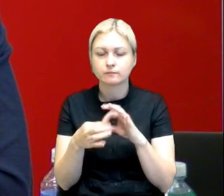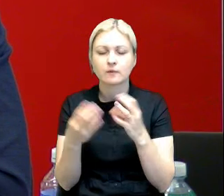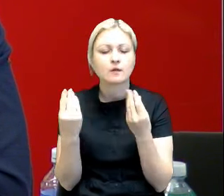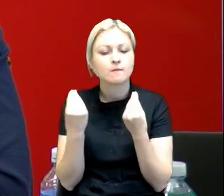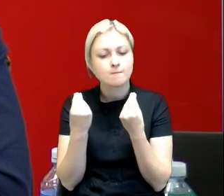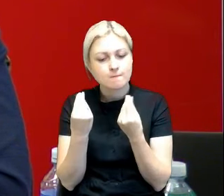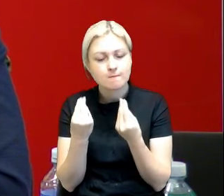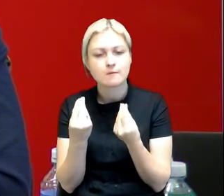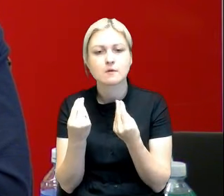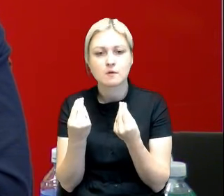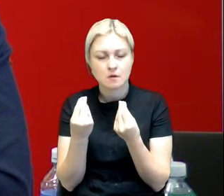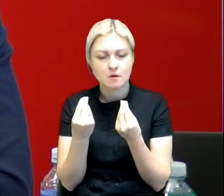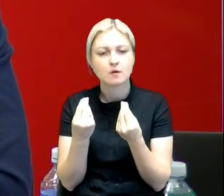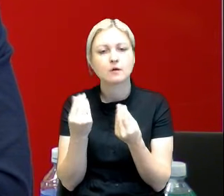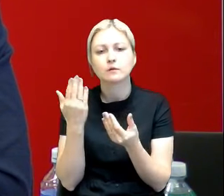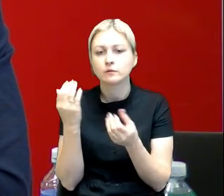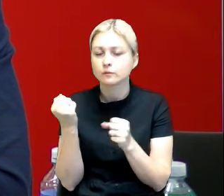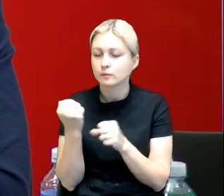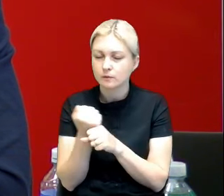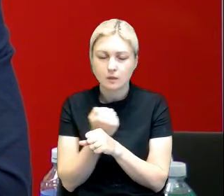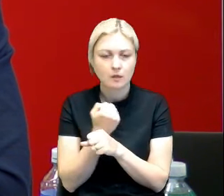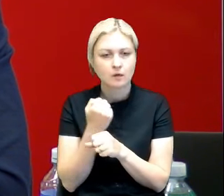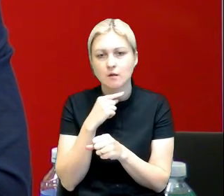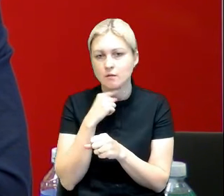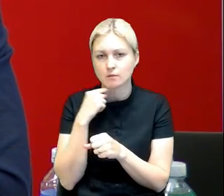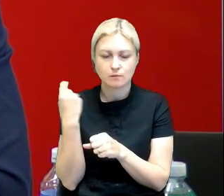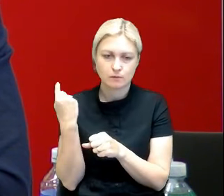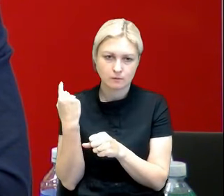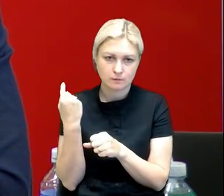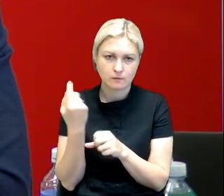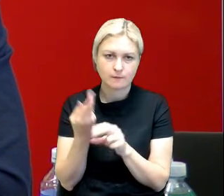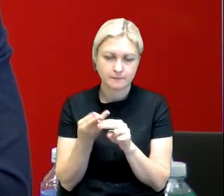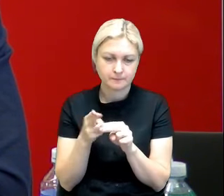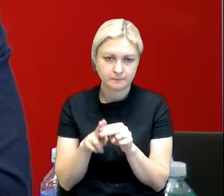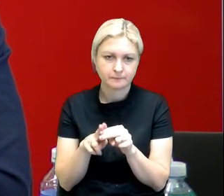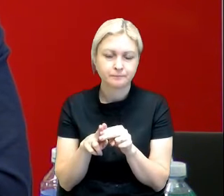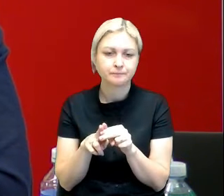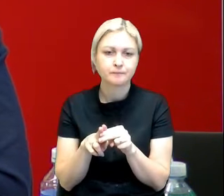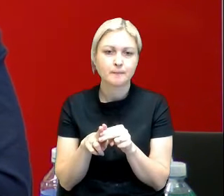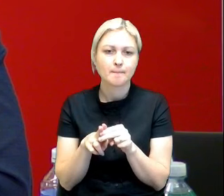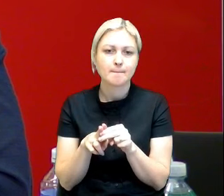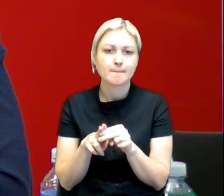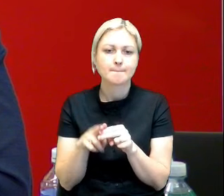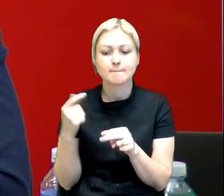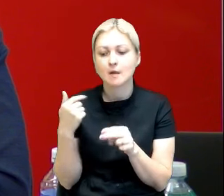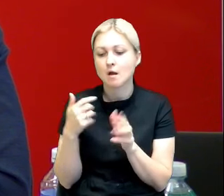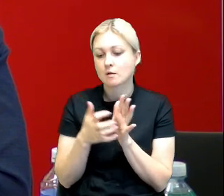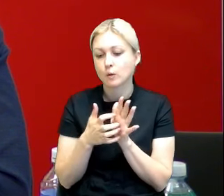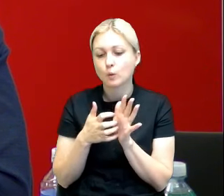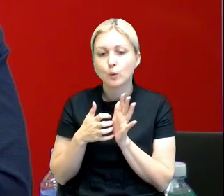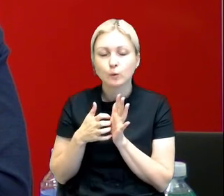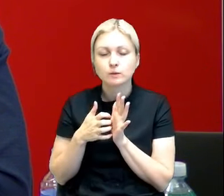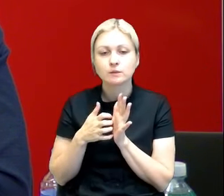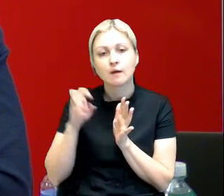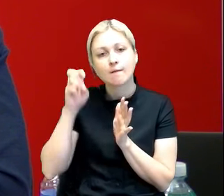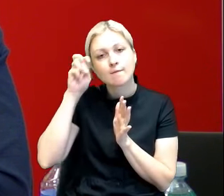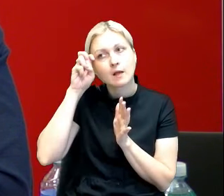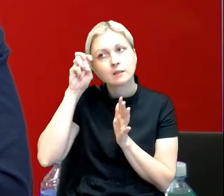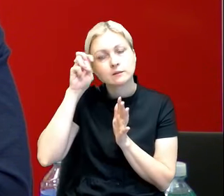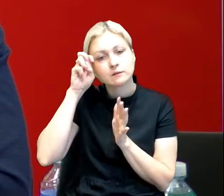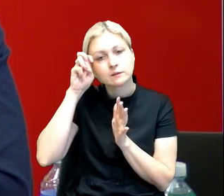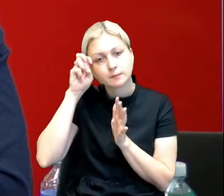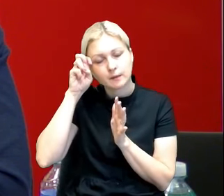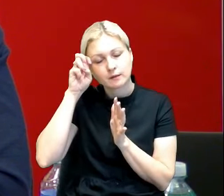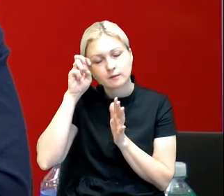finansinės indolgencijos ir aš pasigendu iš valstybės pusės būtent šito žingsnio